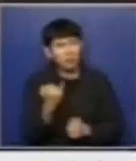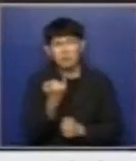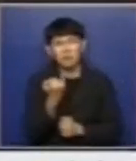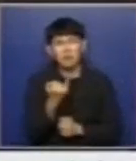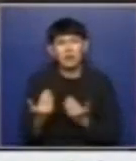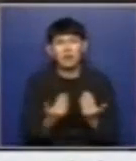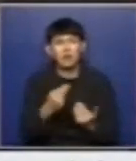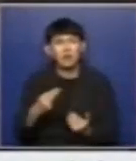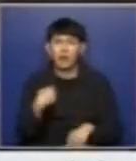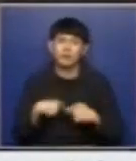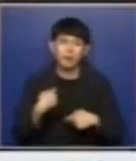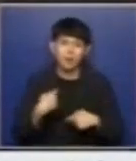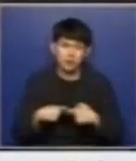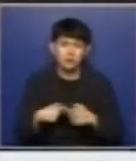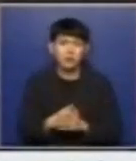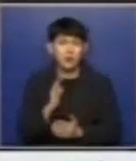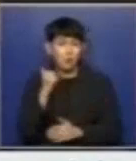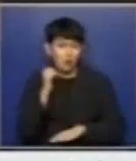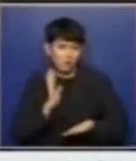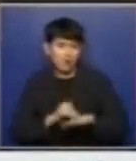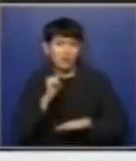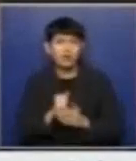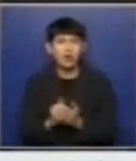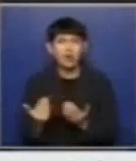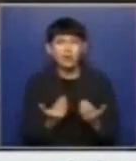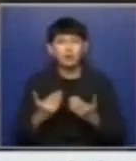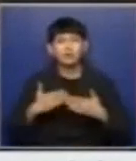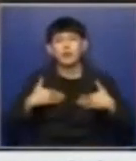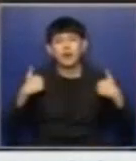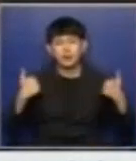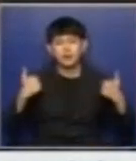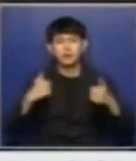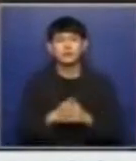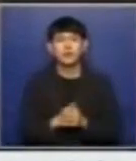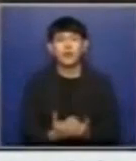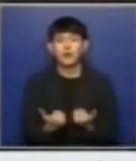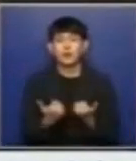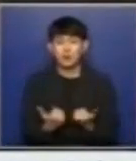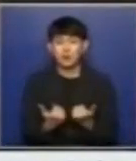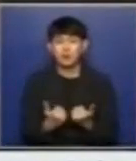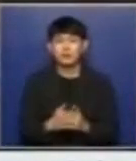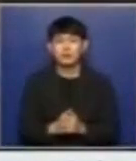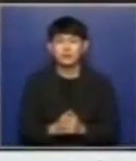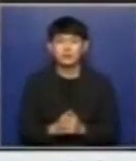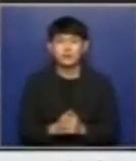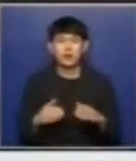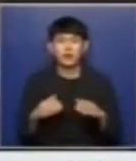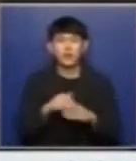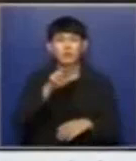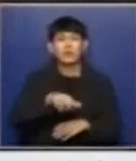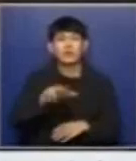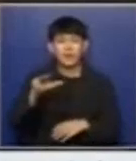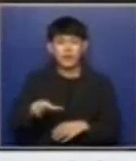ลูกหลานก็ลำบากถ้าพ่อเก่งลูกก็จะสบายวันนี้นะครับพรรคเพื่อ